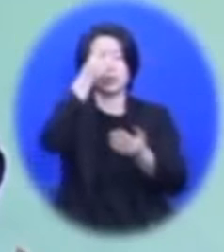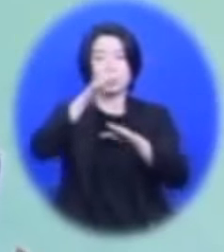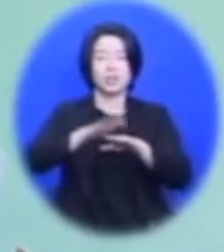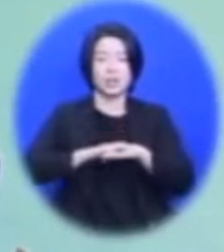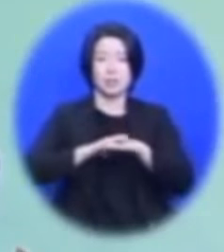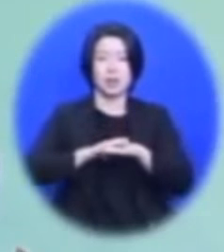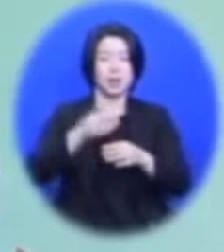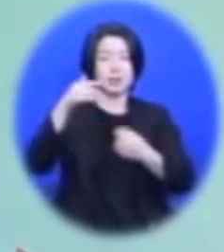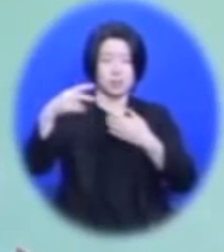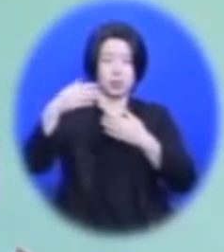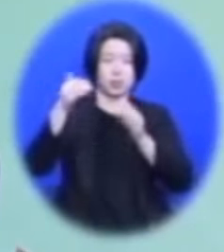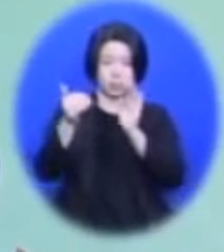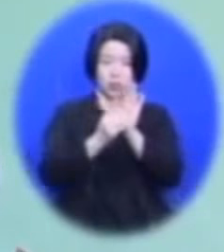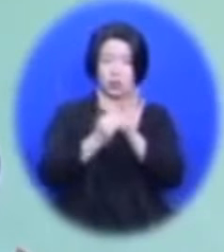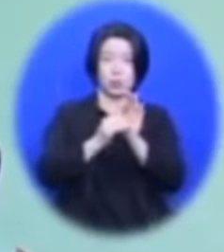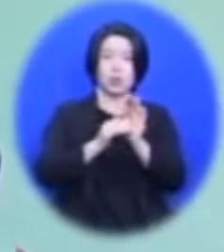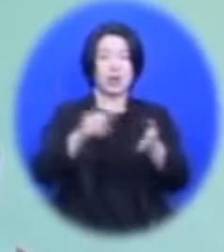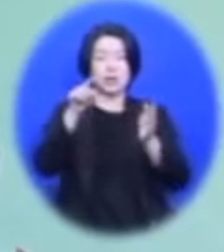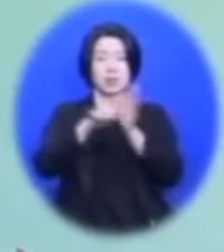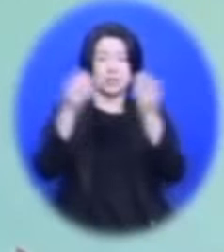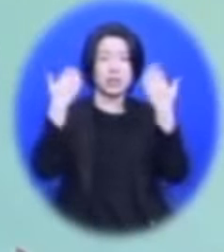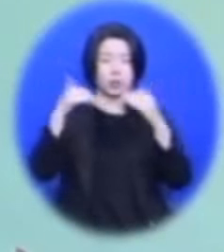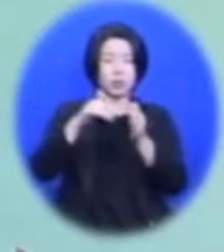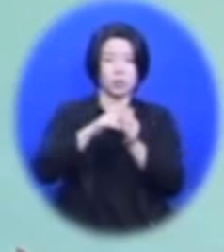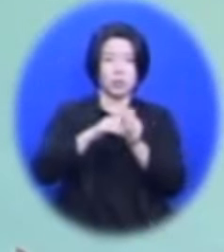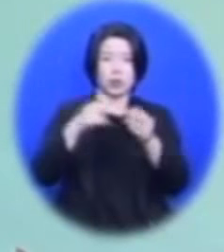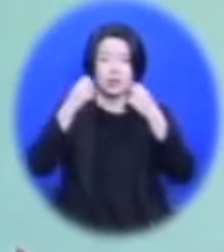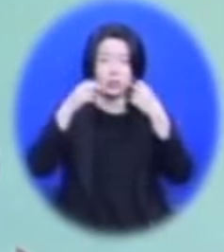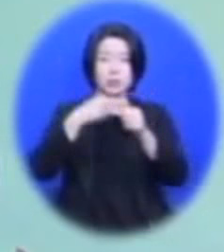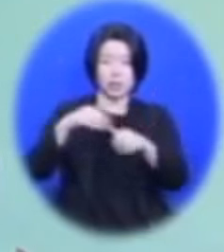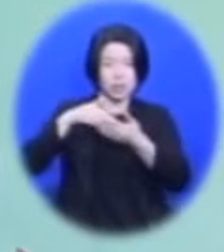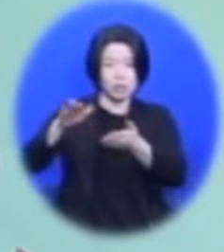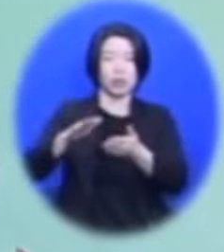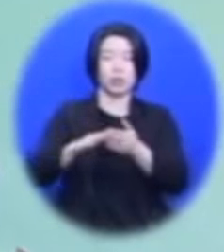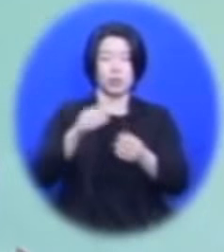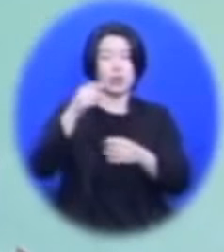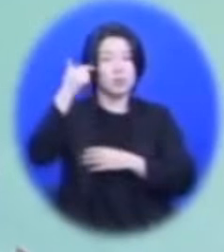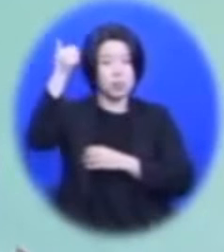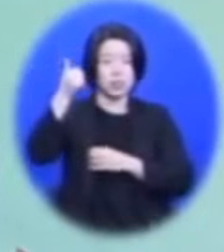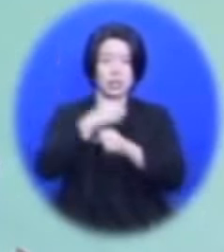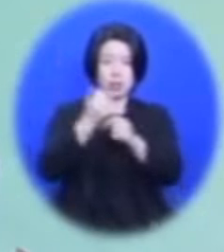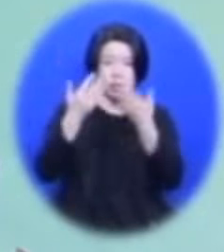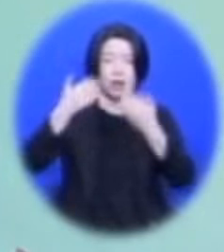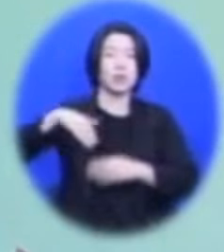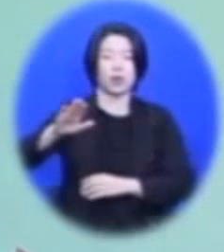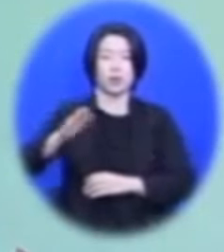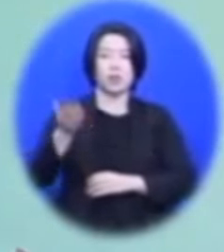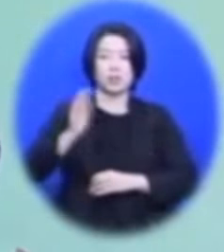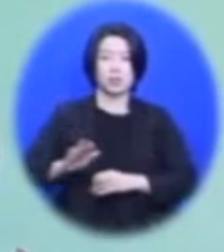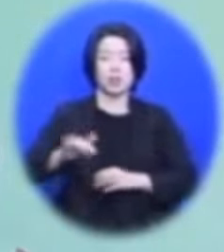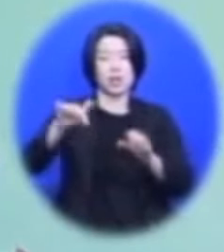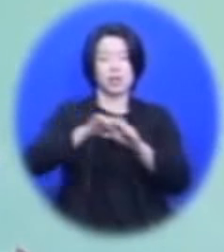다 문 닫고, 예배당 다 문 닫고, 선교사 다 쫓겨나가고, 목사들은 다 감옥 들어가고. 그런데 기독교인이 4배나